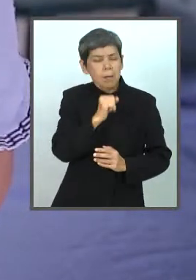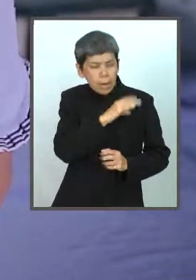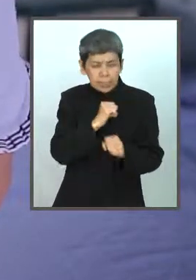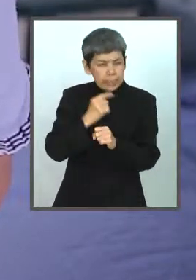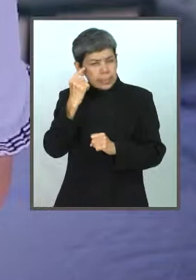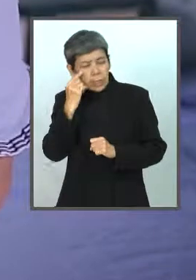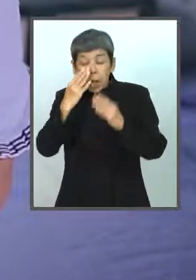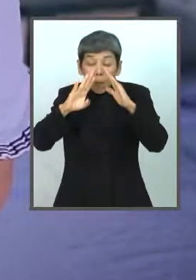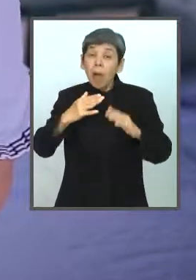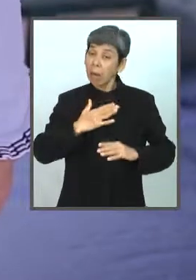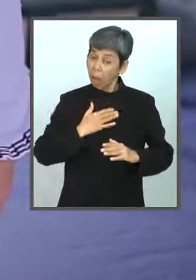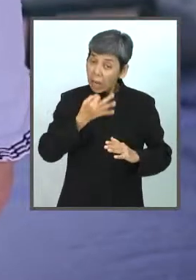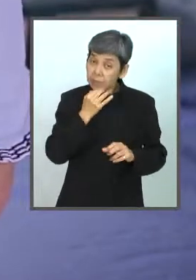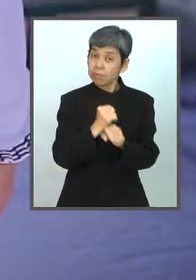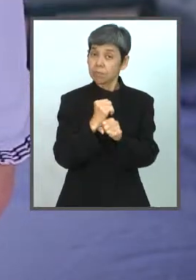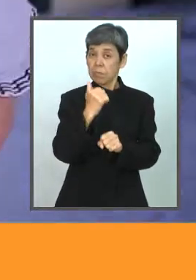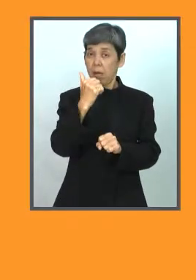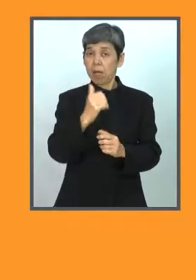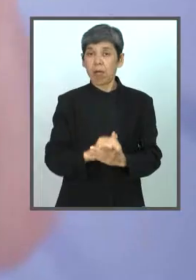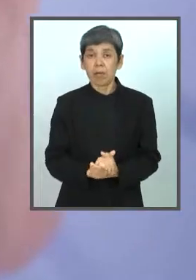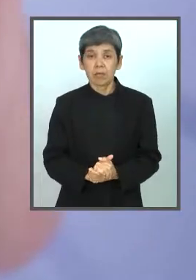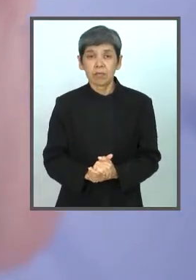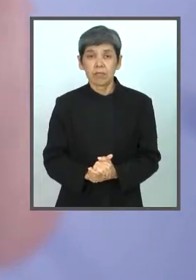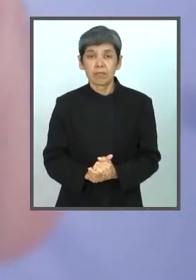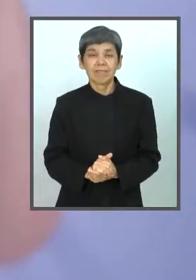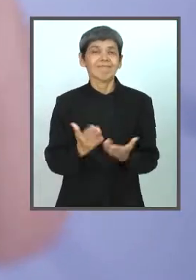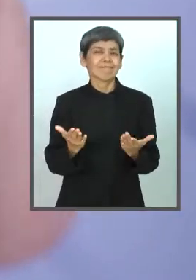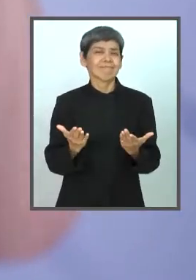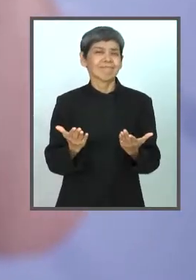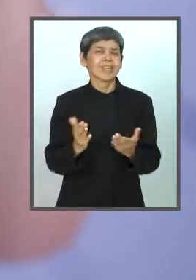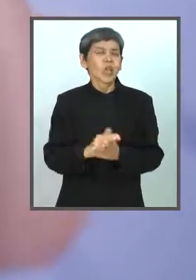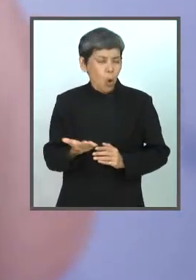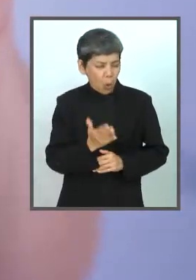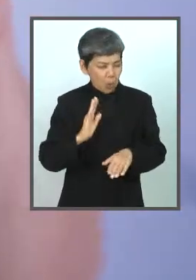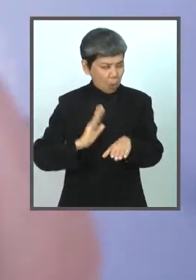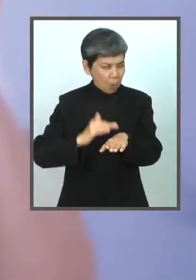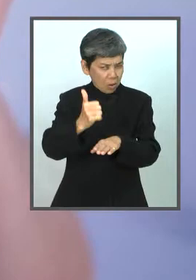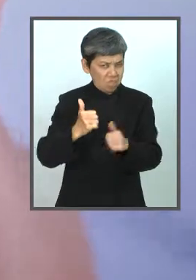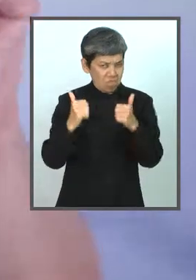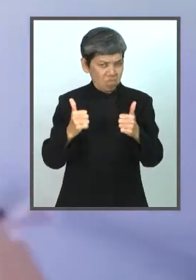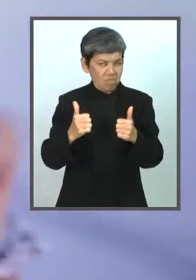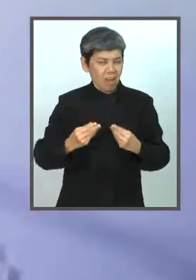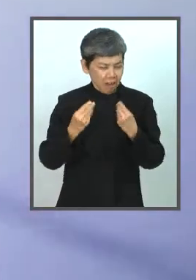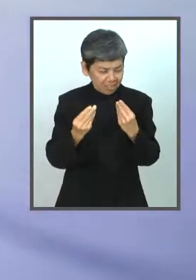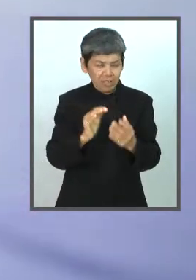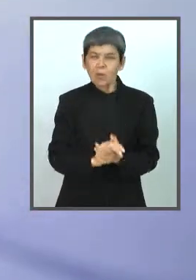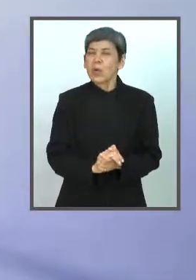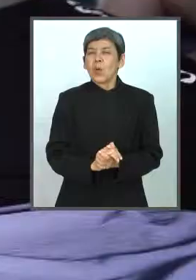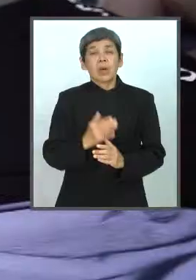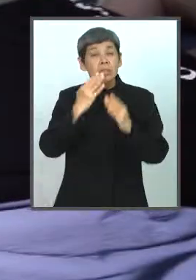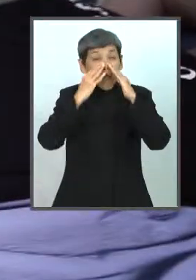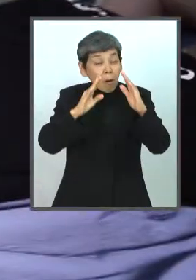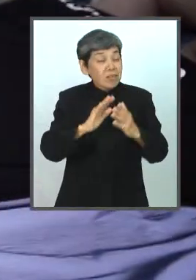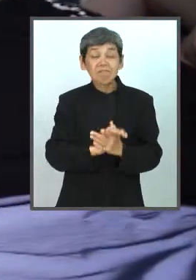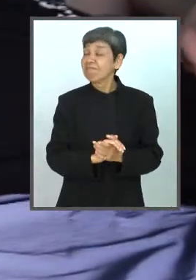ามองไม่เห็นนี่เรายังยึดอาชีพนี้ได้เลย สุดท้ายแล้วก็ต้องขอยกนิ้วให้กับป้าอารีเลยค่ะที่ความพิการ